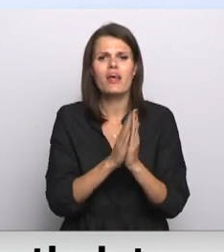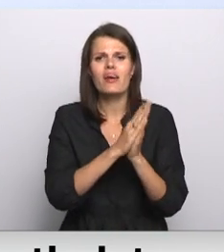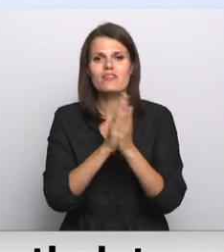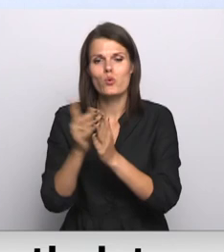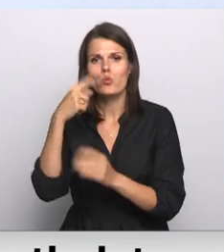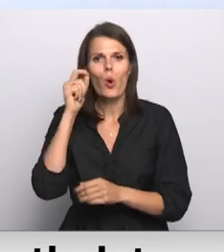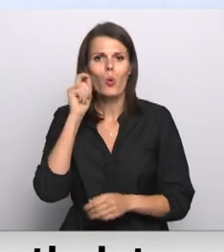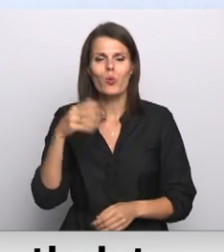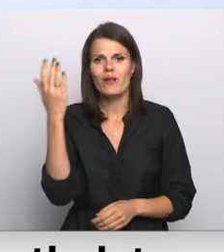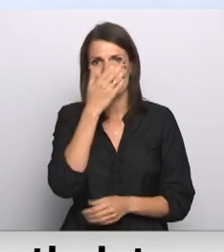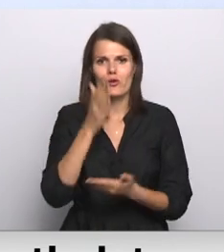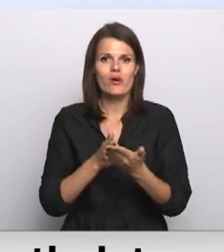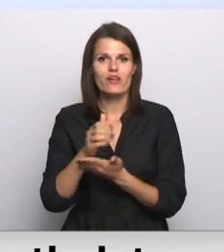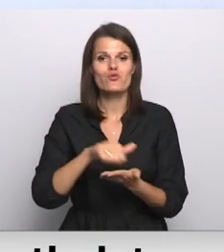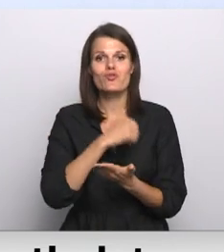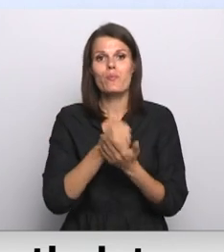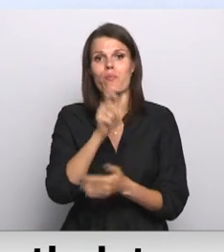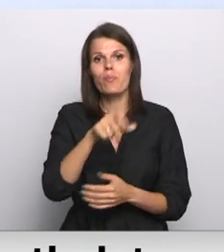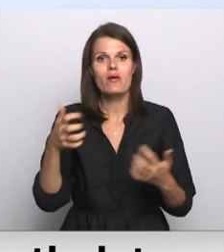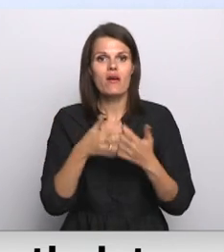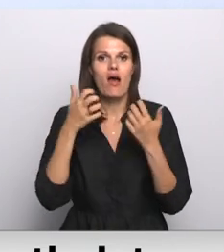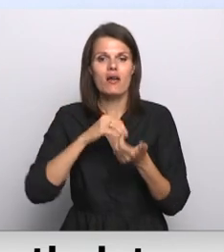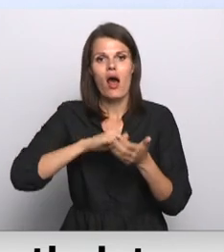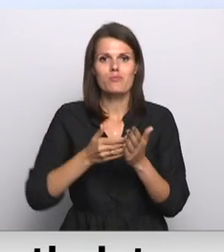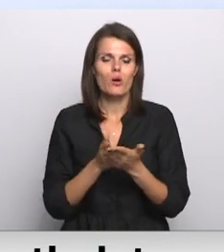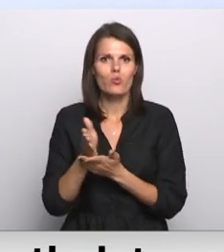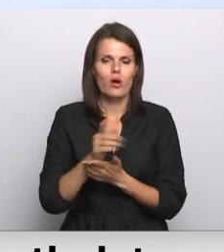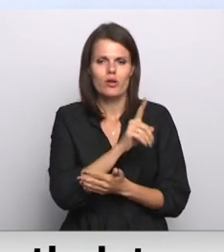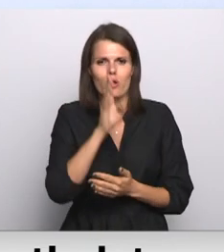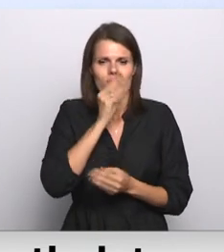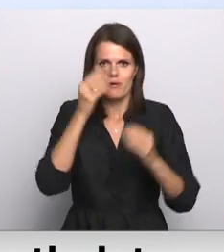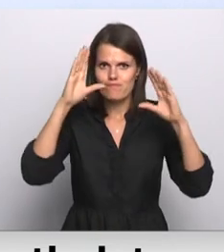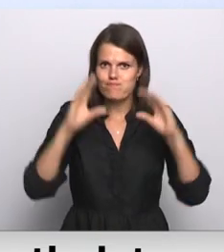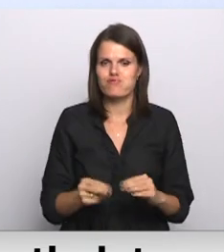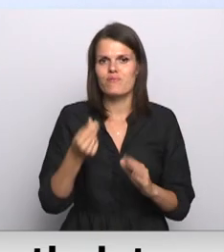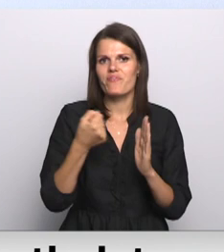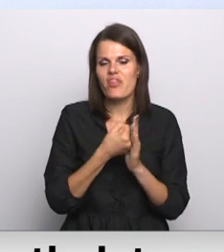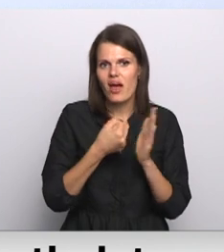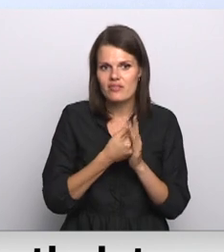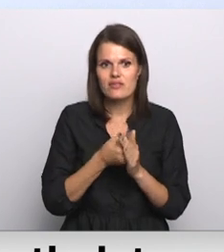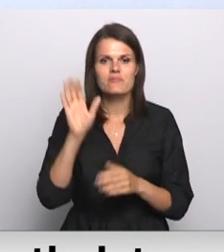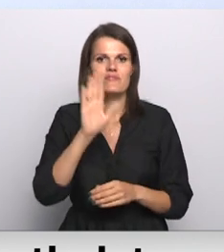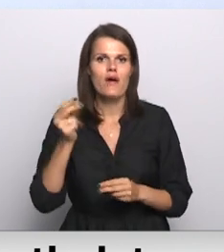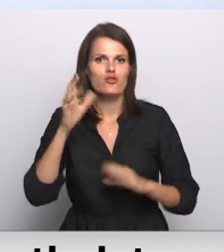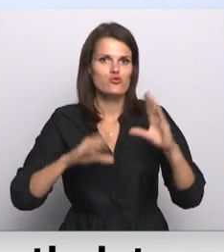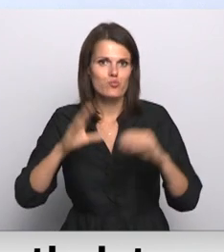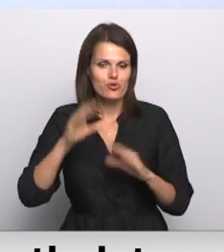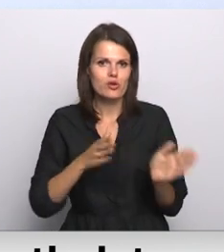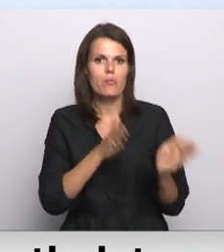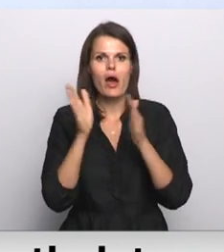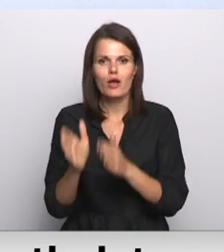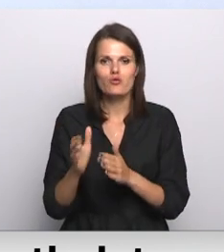no Ukraiņu kino industrijas pārstāvjiem. Kara apstākļos nozarē radikāli samazināts finansējums, jo valsts budžets